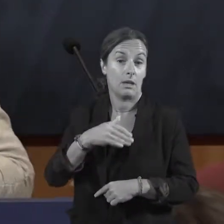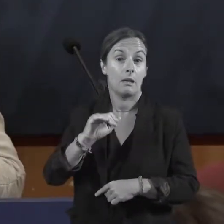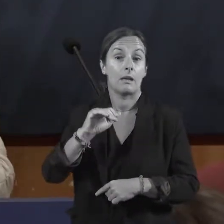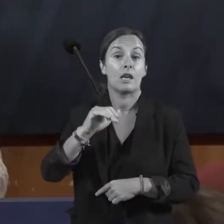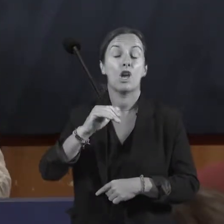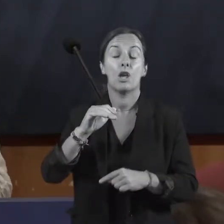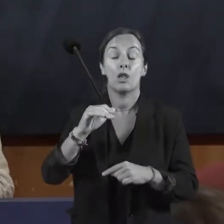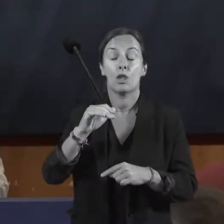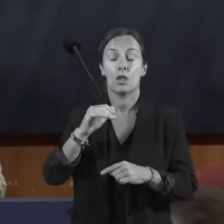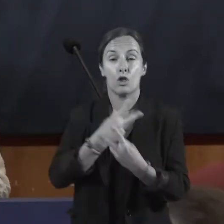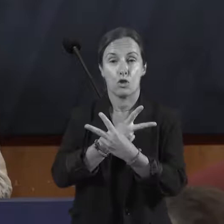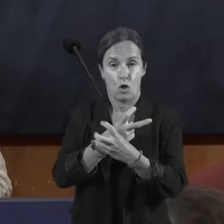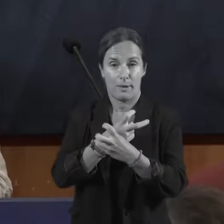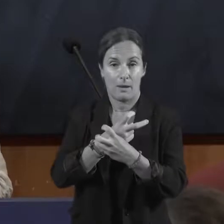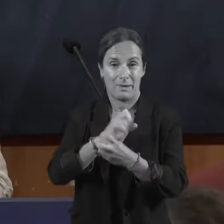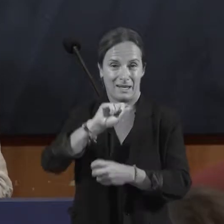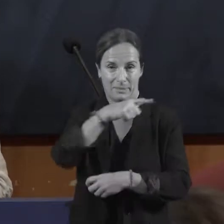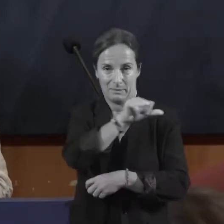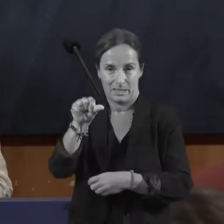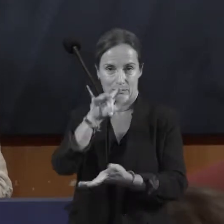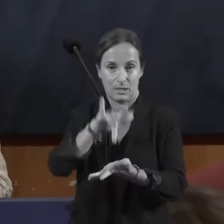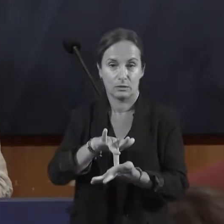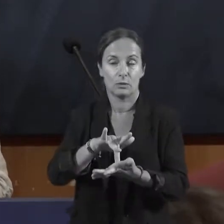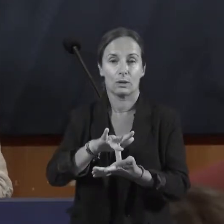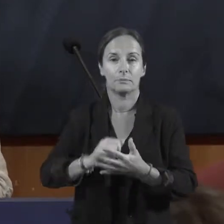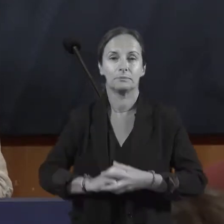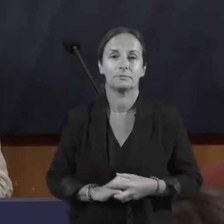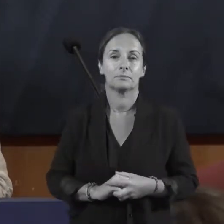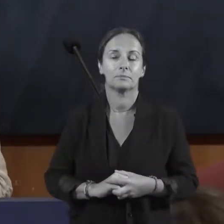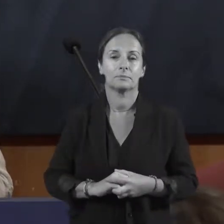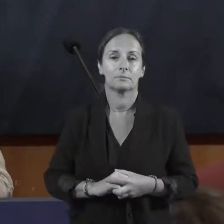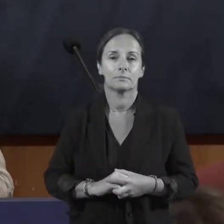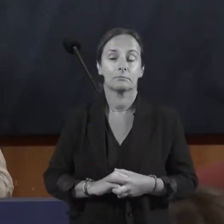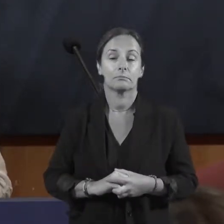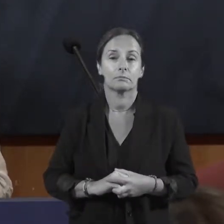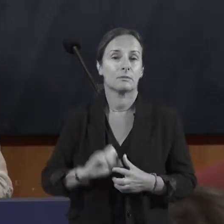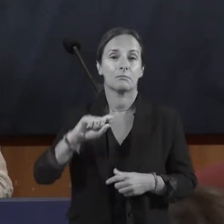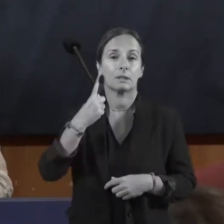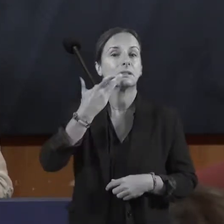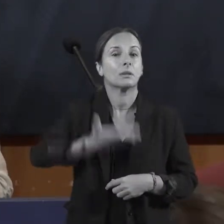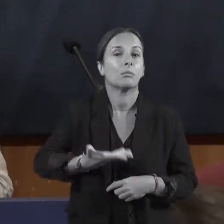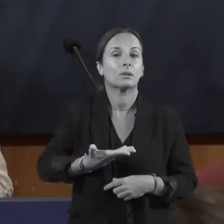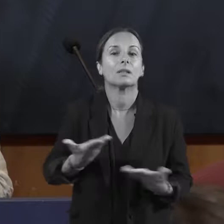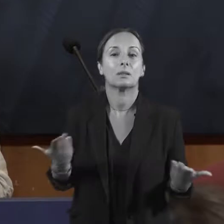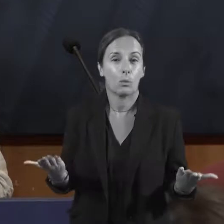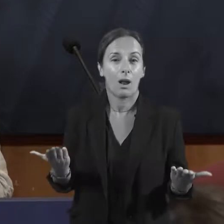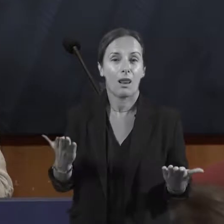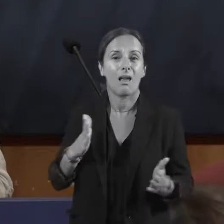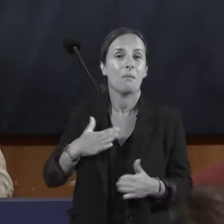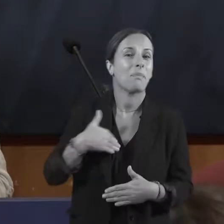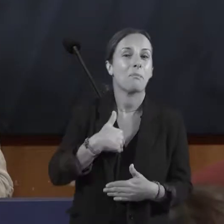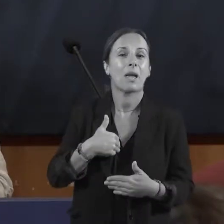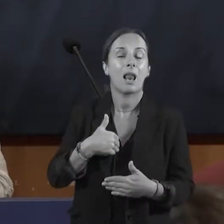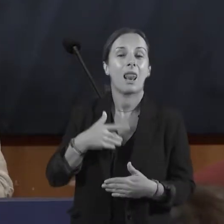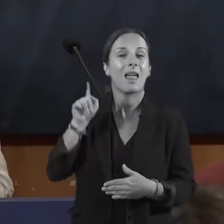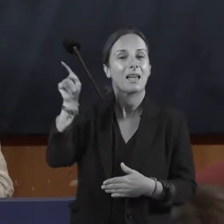de novembre, on sobretot volem, com deia, destacar o donar a conèixer la nostra